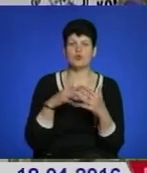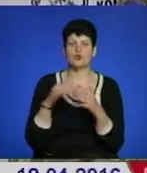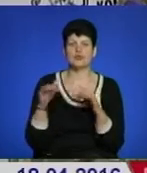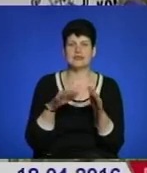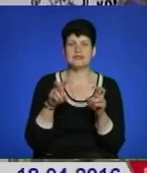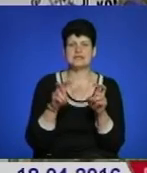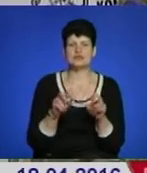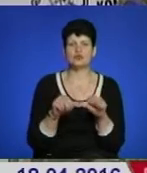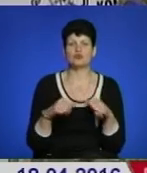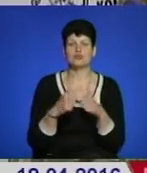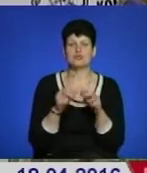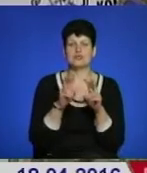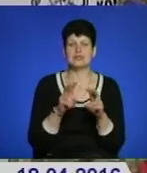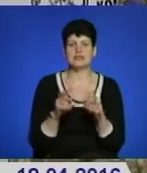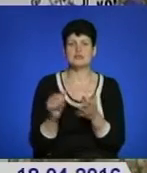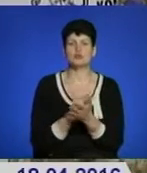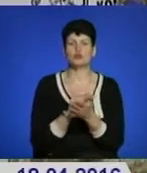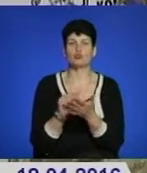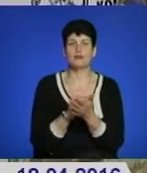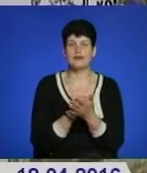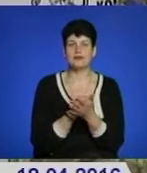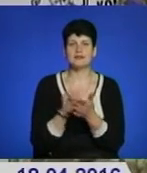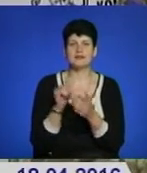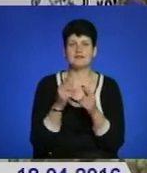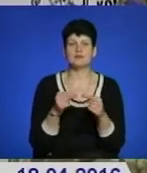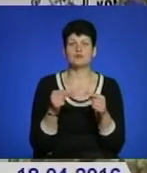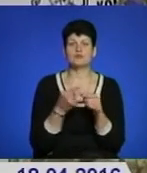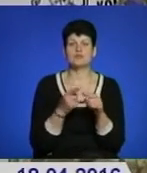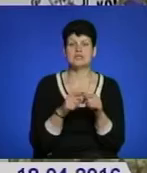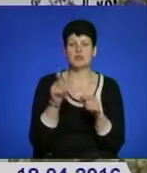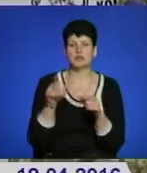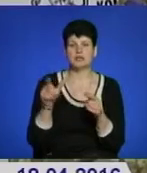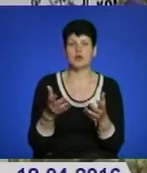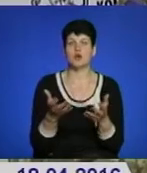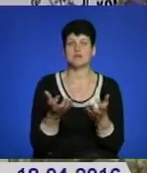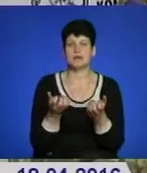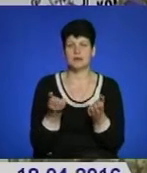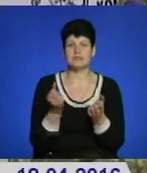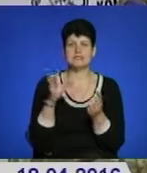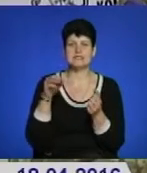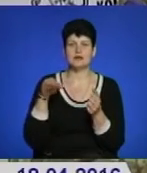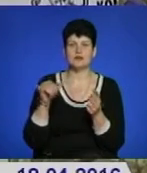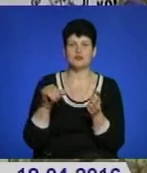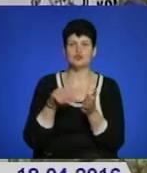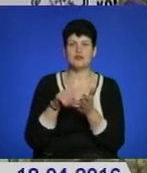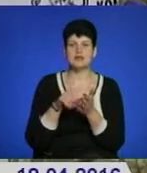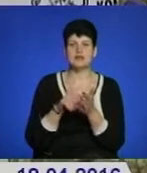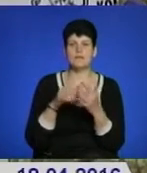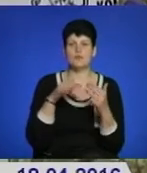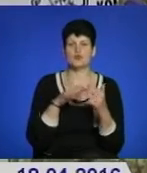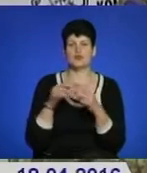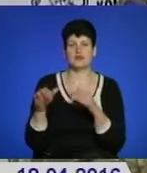комісії розглядаються документи і, відповідно, ця людина отримує статус учасника бойових дій.